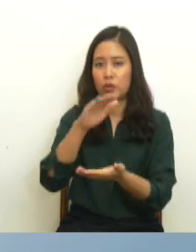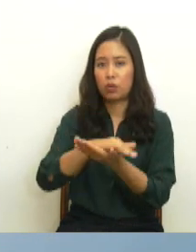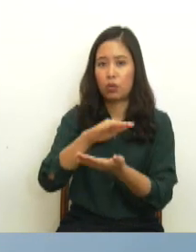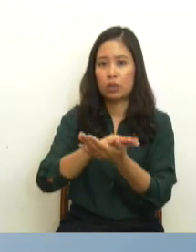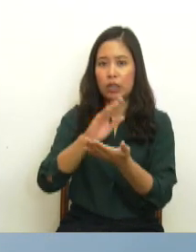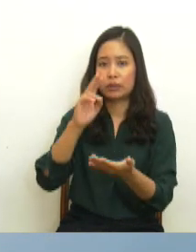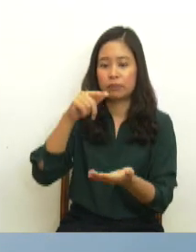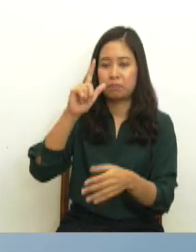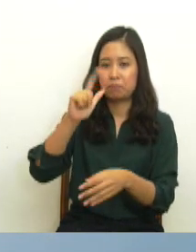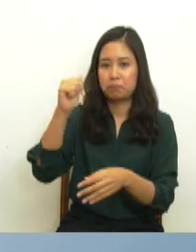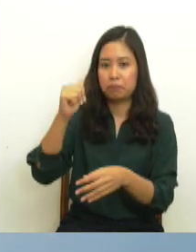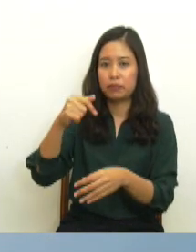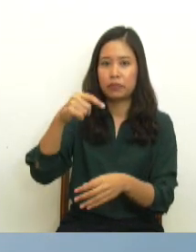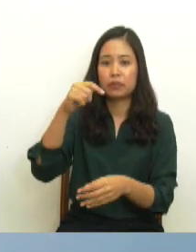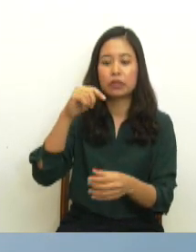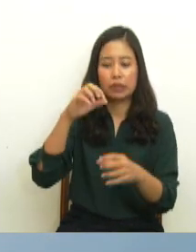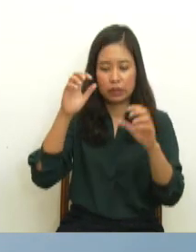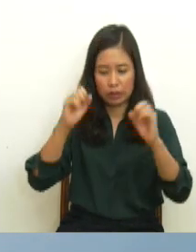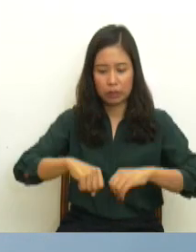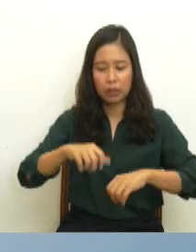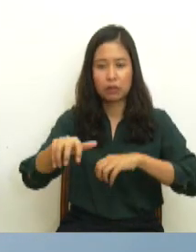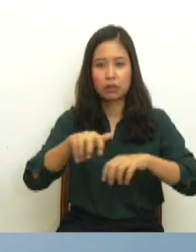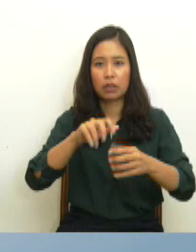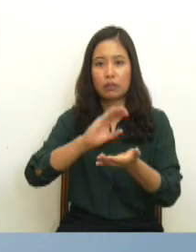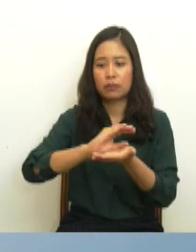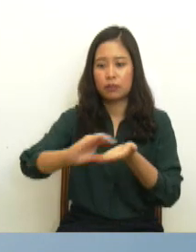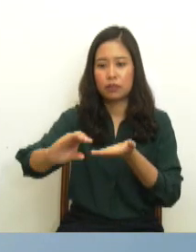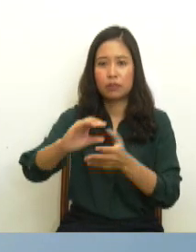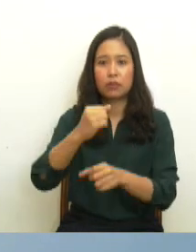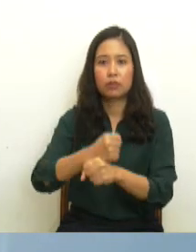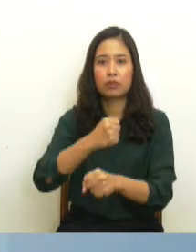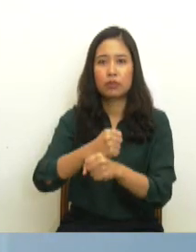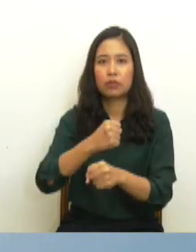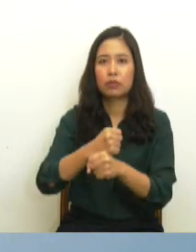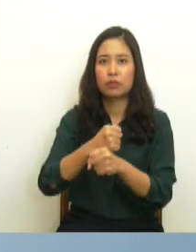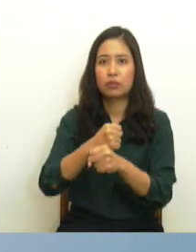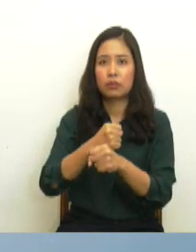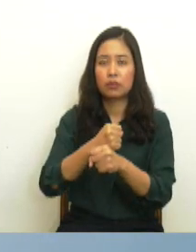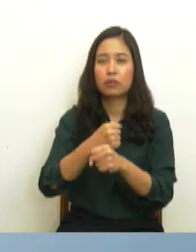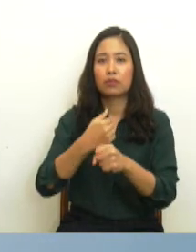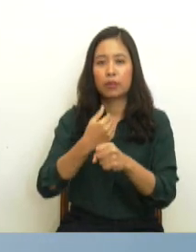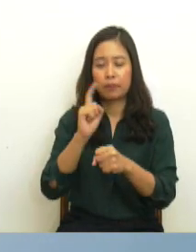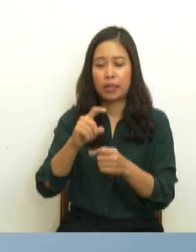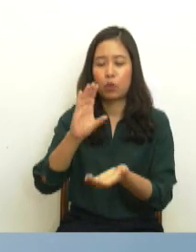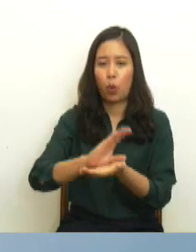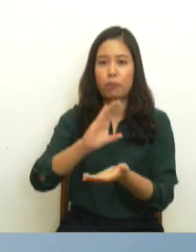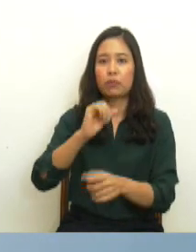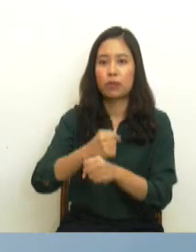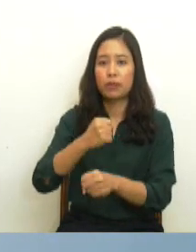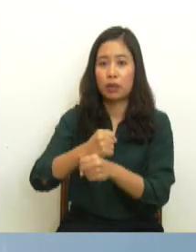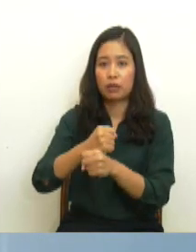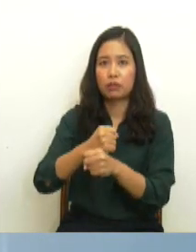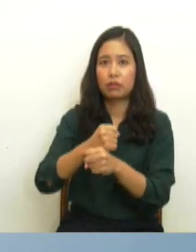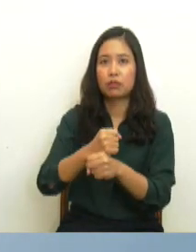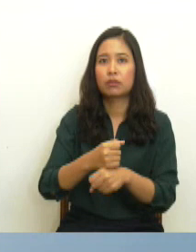ท่านสามารถตั้งงบประมาณในส่วนงบดำเนินงานนะครับขอย้ำอีกครั้งหนึ่งนะครับเป็นงบดำเนินงานได้ในวงเงินที่